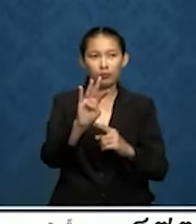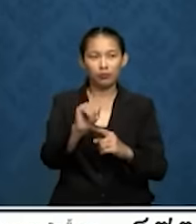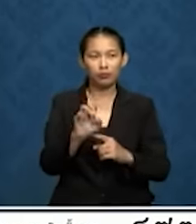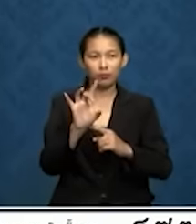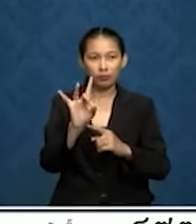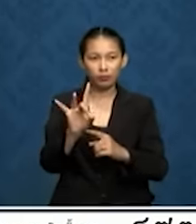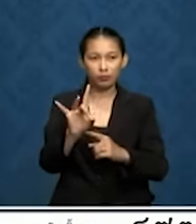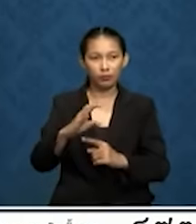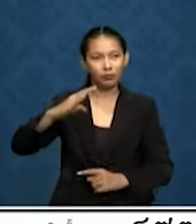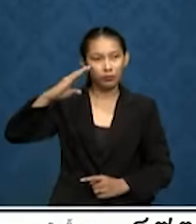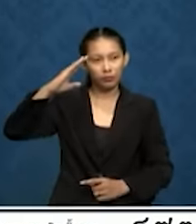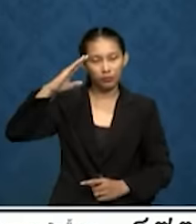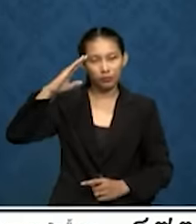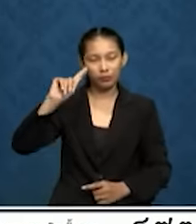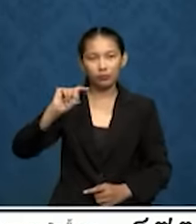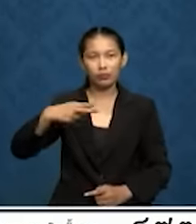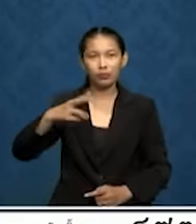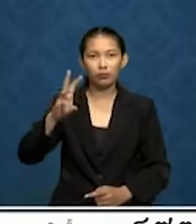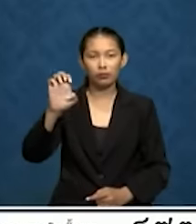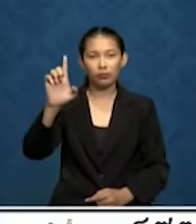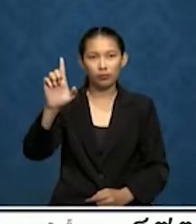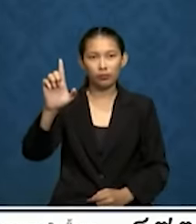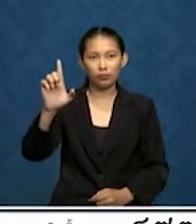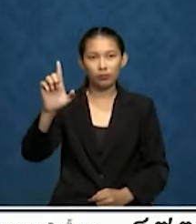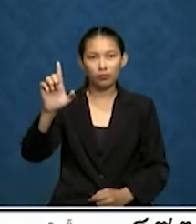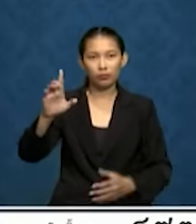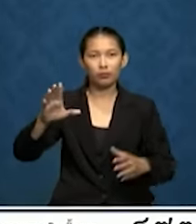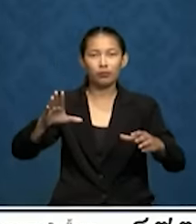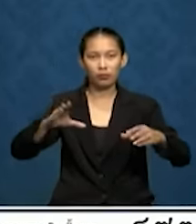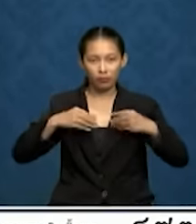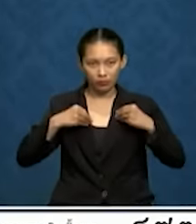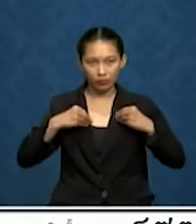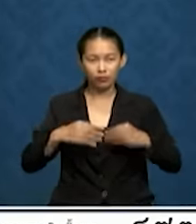148พันตำรวจเอกทวีสอดส่อง เห็นชอบครับ